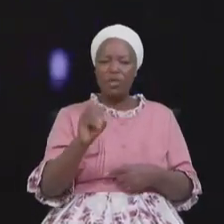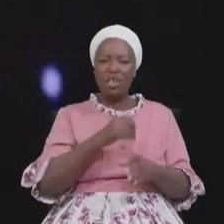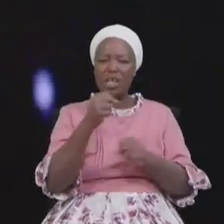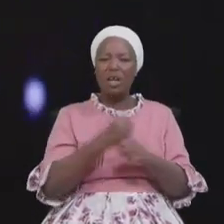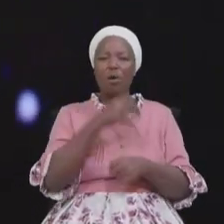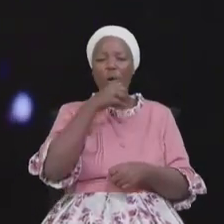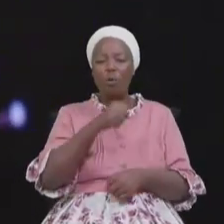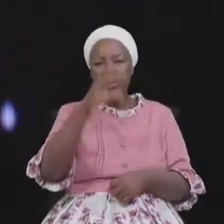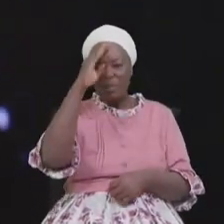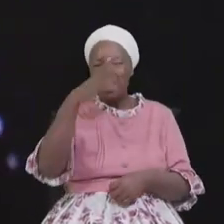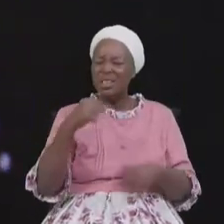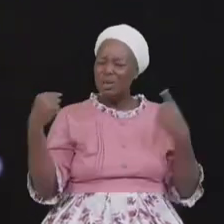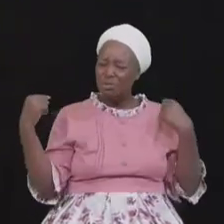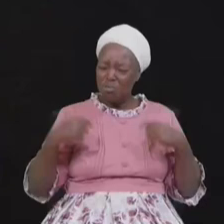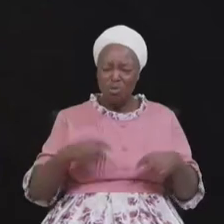douleur sera trop.